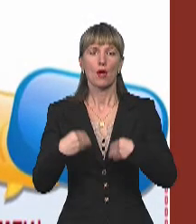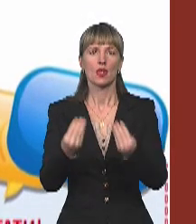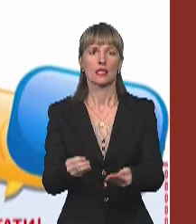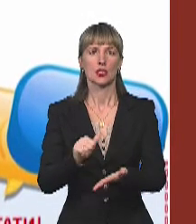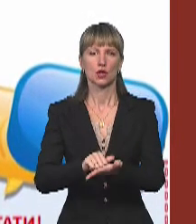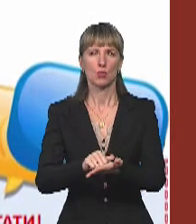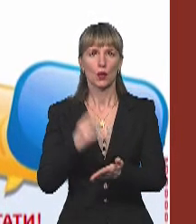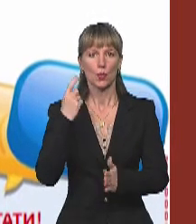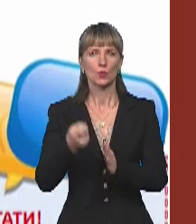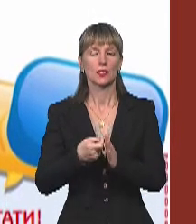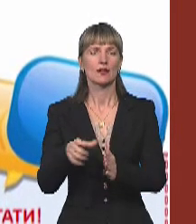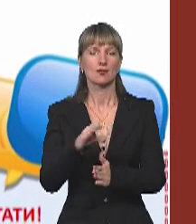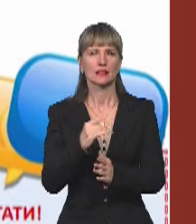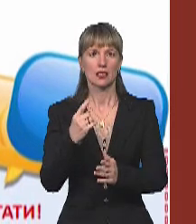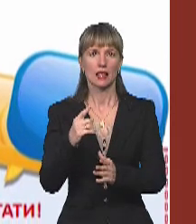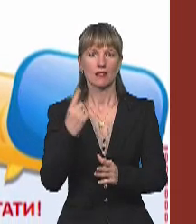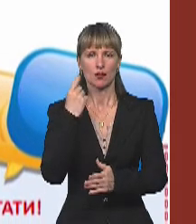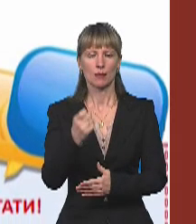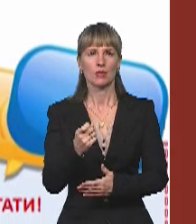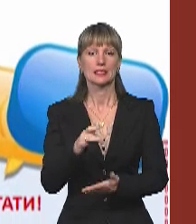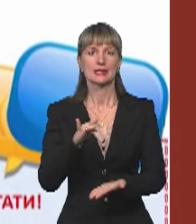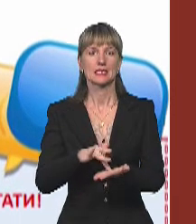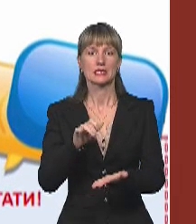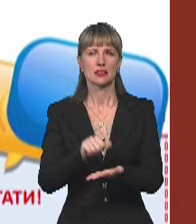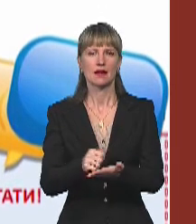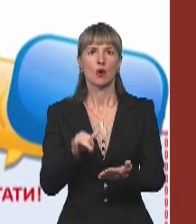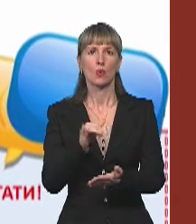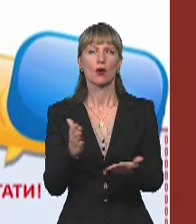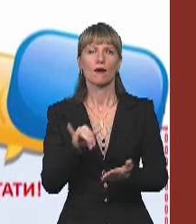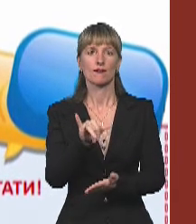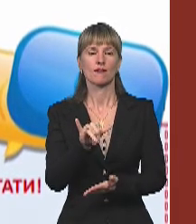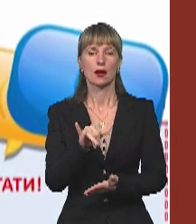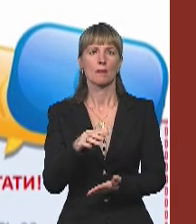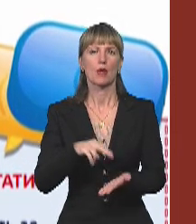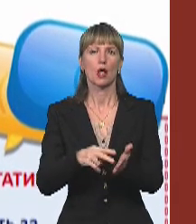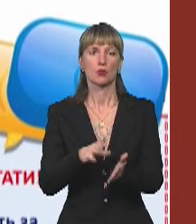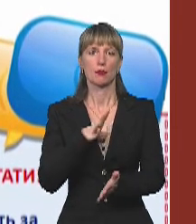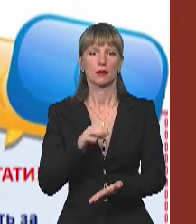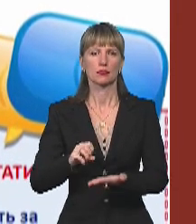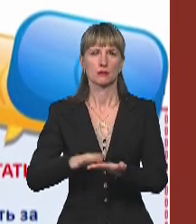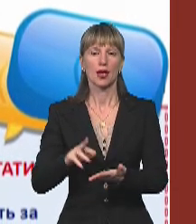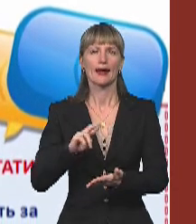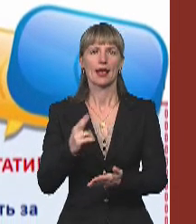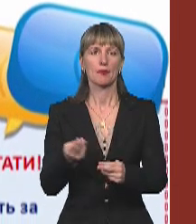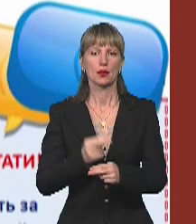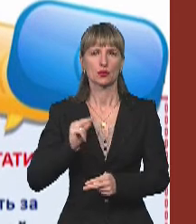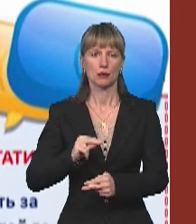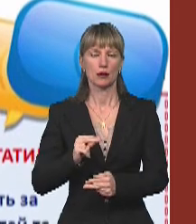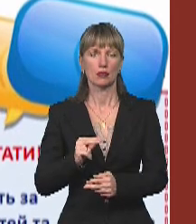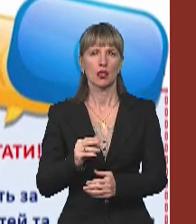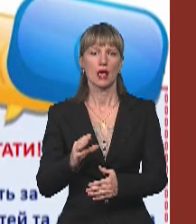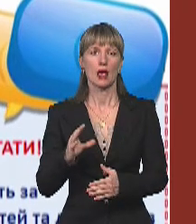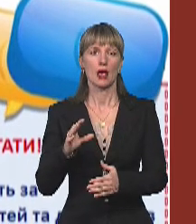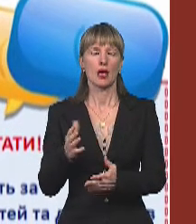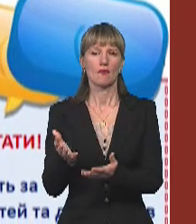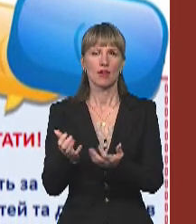загальною інформацією. Оберіть центр зайнятості, у якому ви плануєте перебувати на обліку як безробітний. Завантажте із сайту